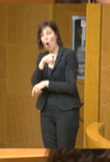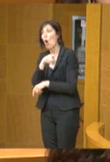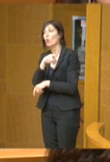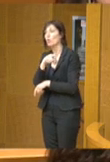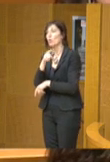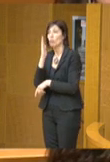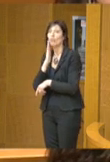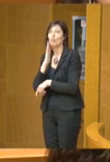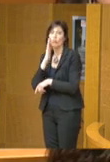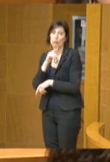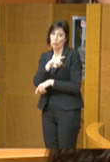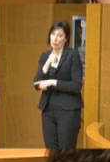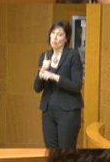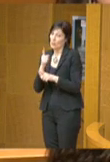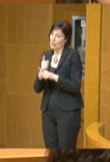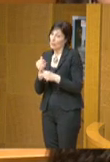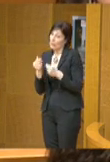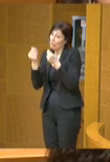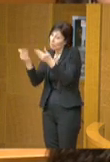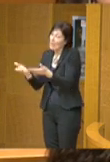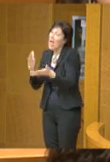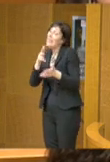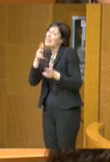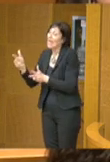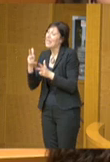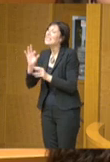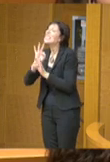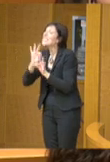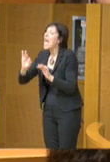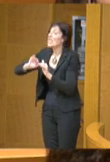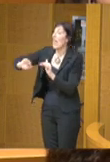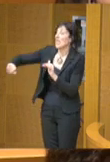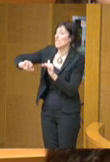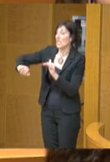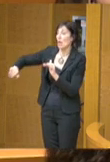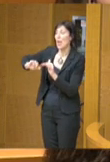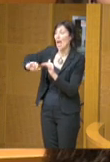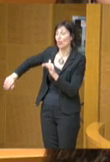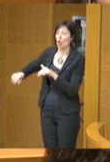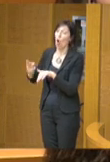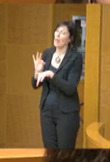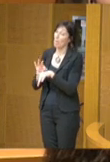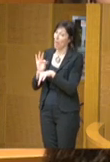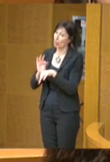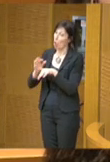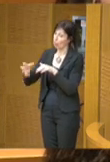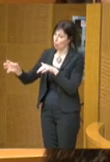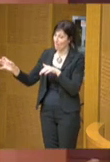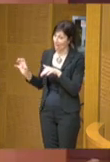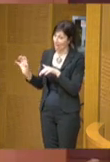vengano condizionati al trasporto senza discriminazioni delle varie patologie. Grazie.